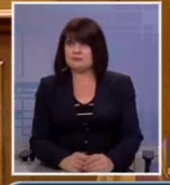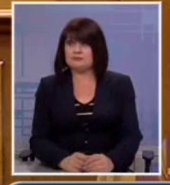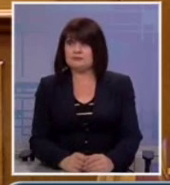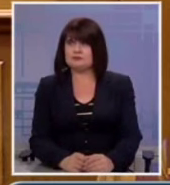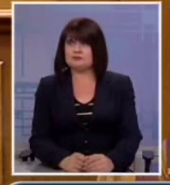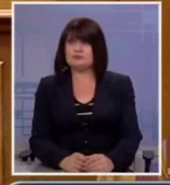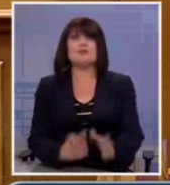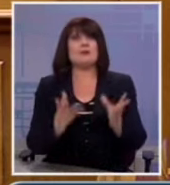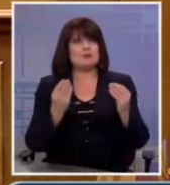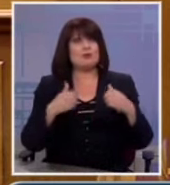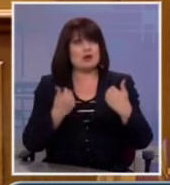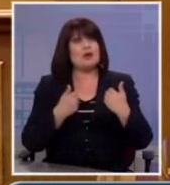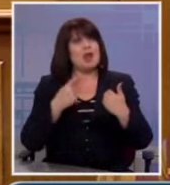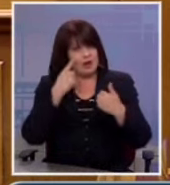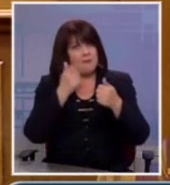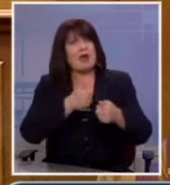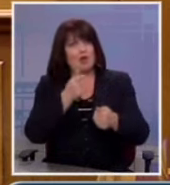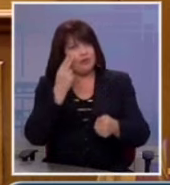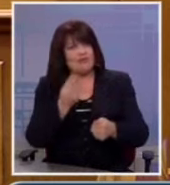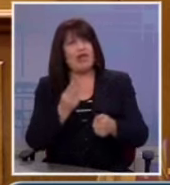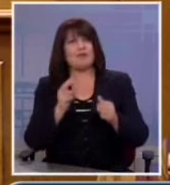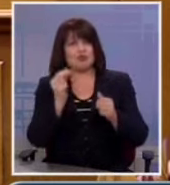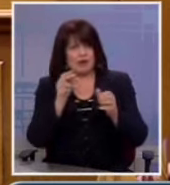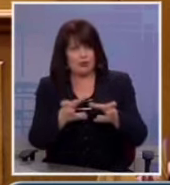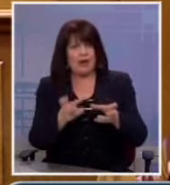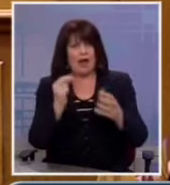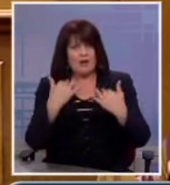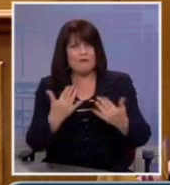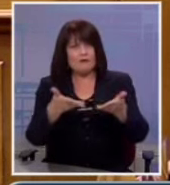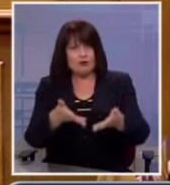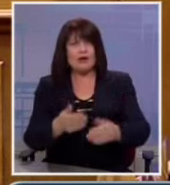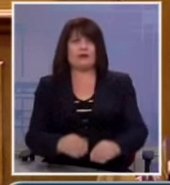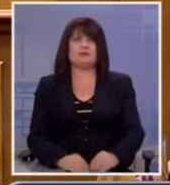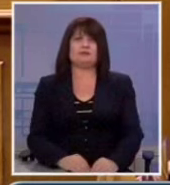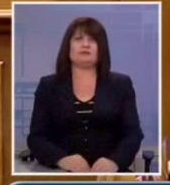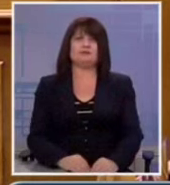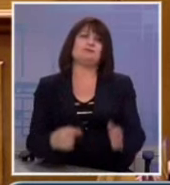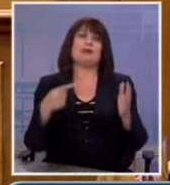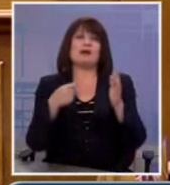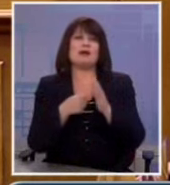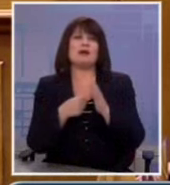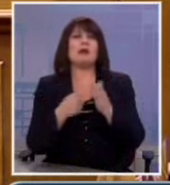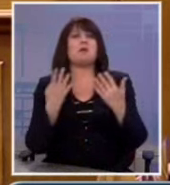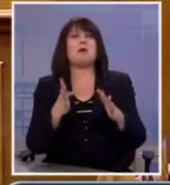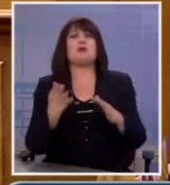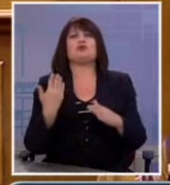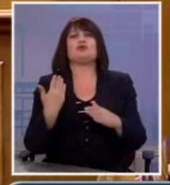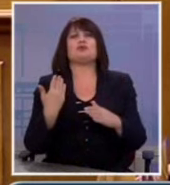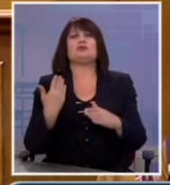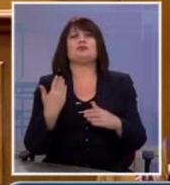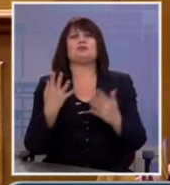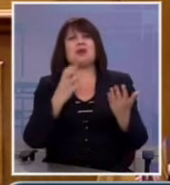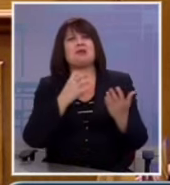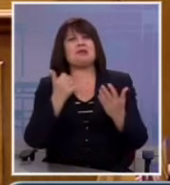πολλά νέα παιδιά παρακολουθούν τη Βουλή, ναι. Πολλά παιδιά που γεννήθηκαν το 1995, το